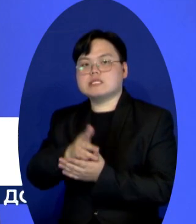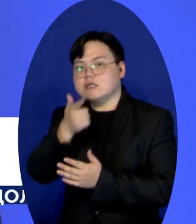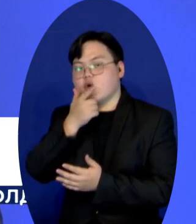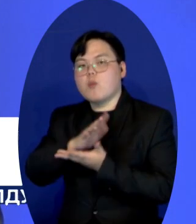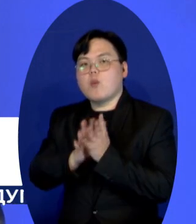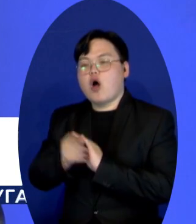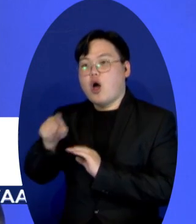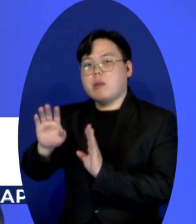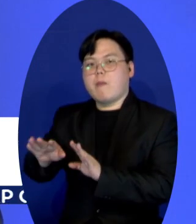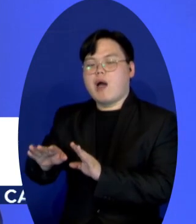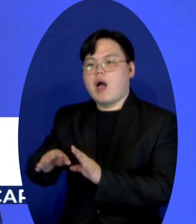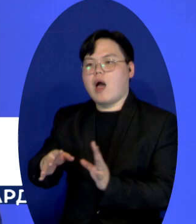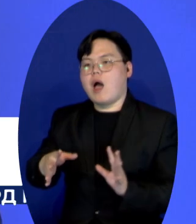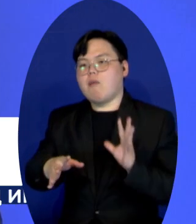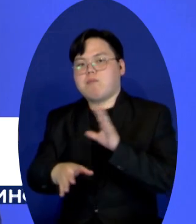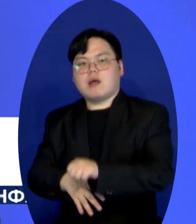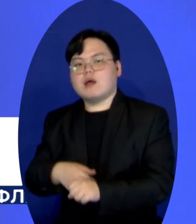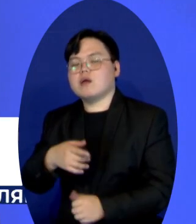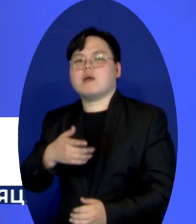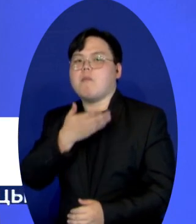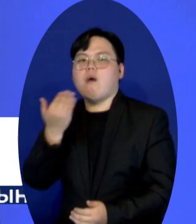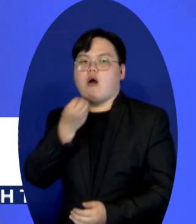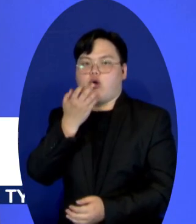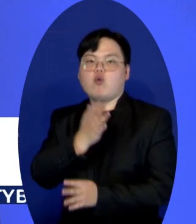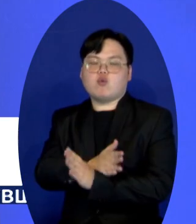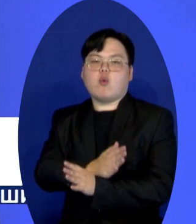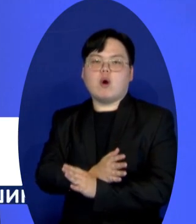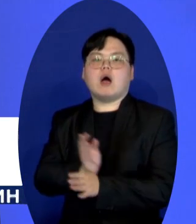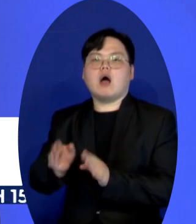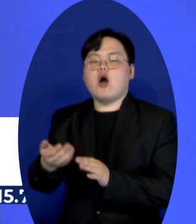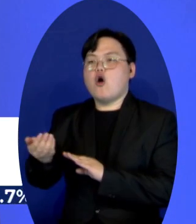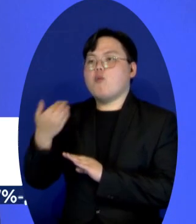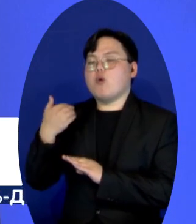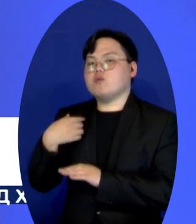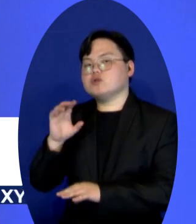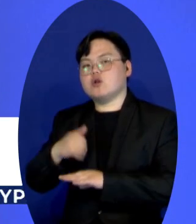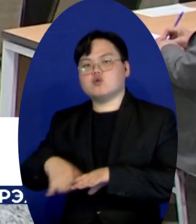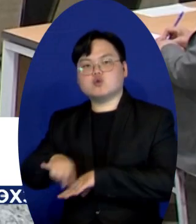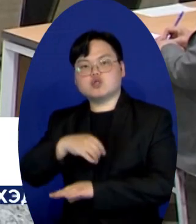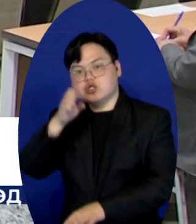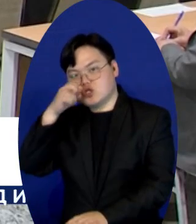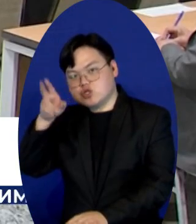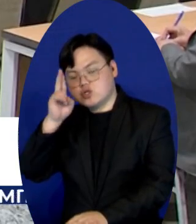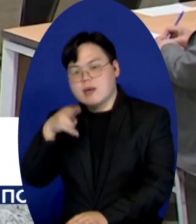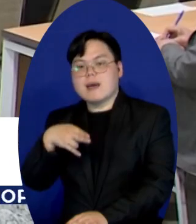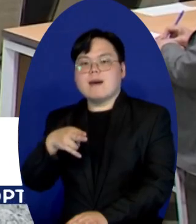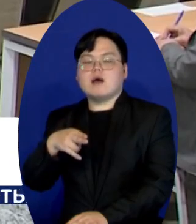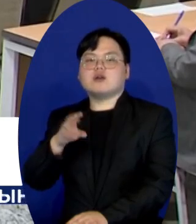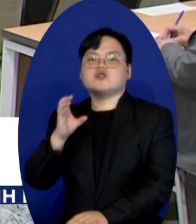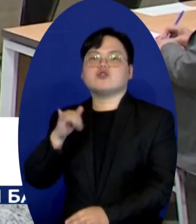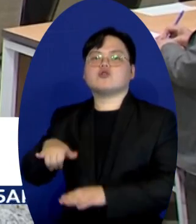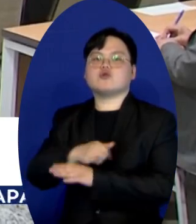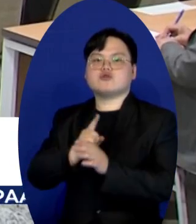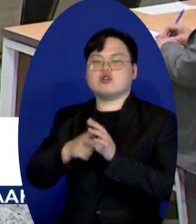халах хэрмэлзэл Өмнө Цолонгост байхгүй гэдгийг тэрээр мөн энэ үеэр тэмдэглэжээ. Үүнээс хэдэн өдрийн өмнө Өмнө Цолонгосын ерөнхийлөгч Пхеньяныг цөмийн